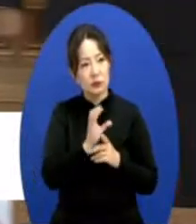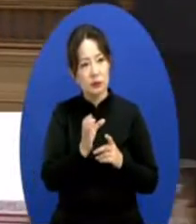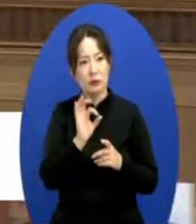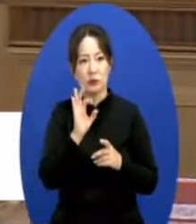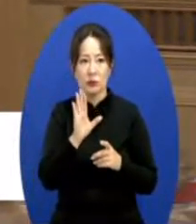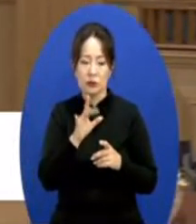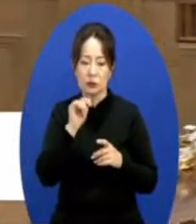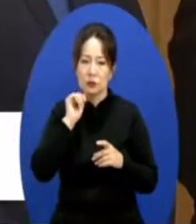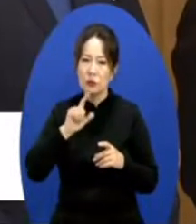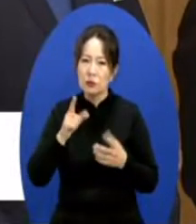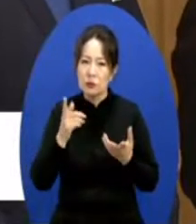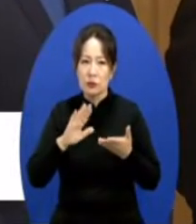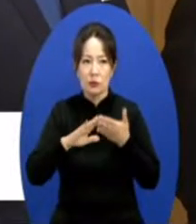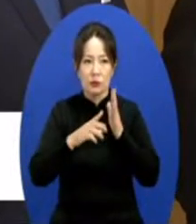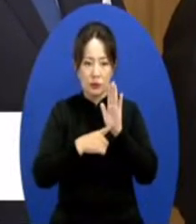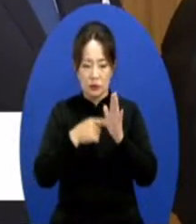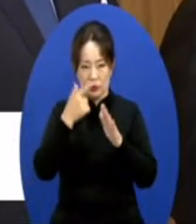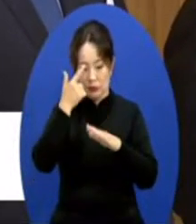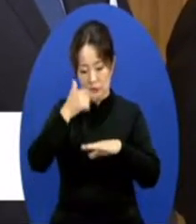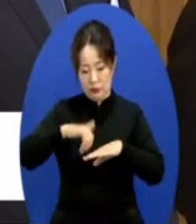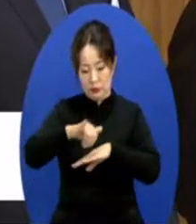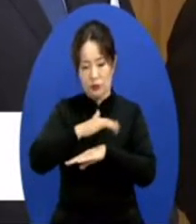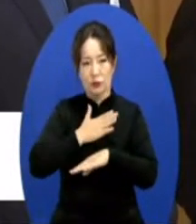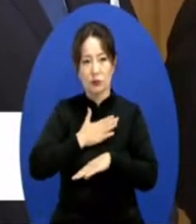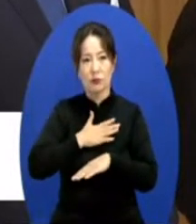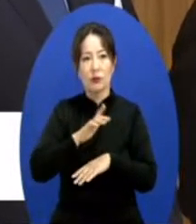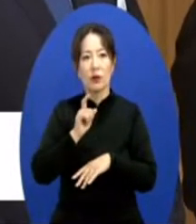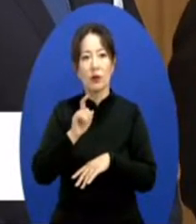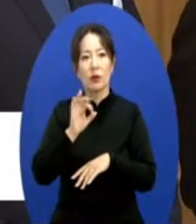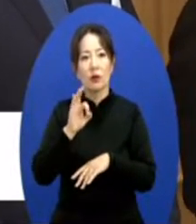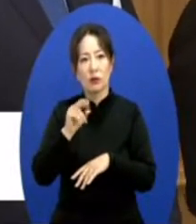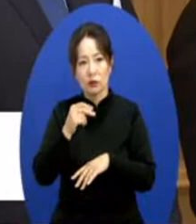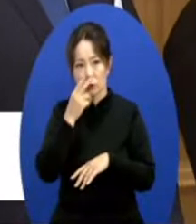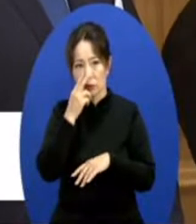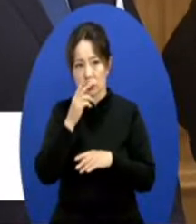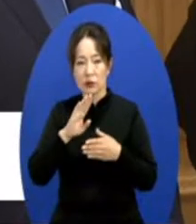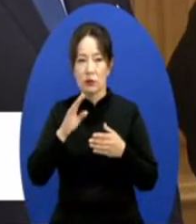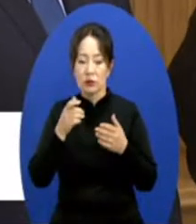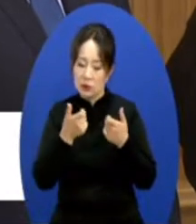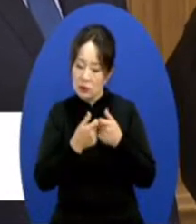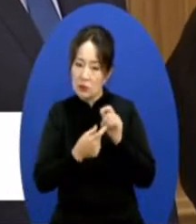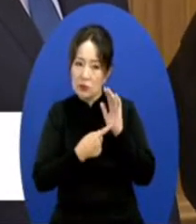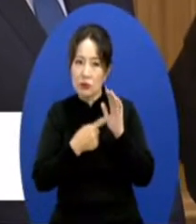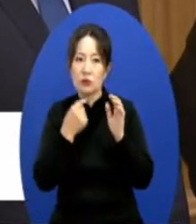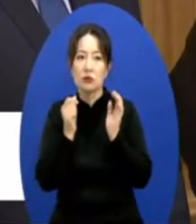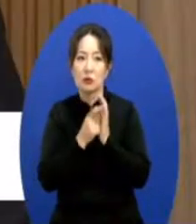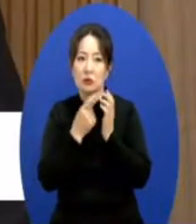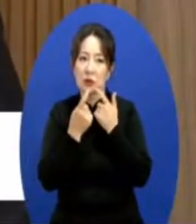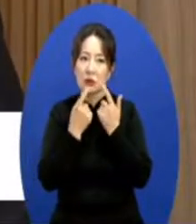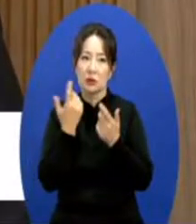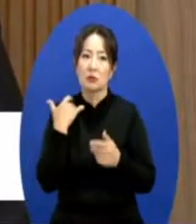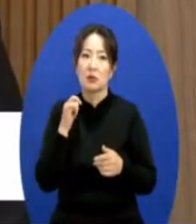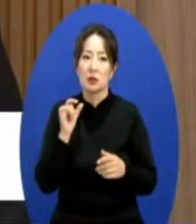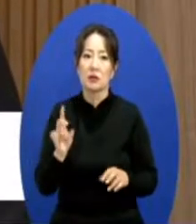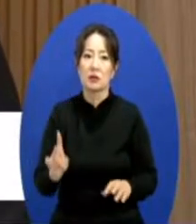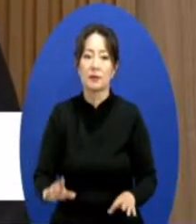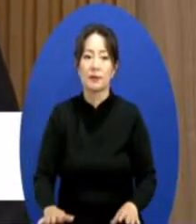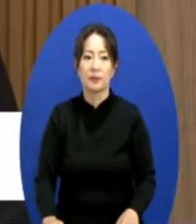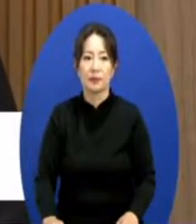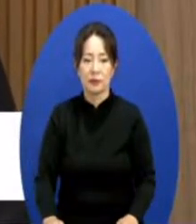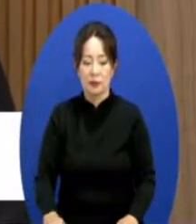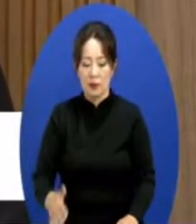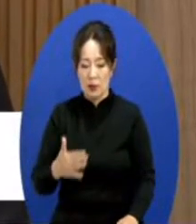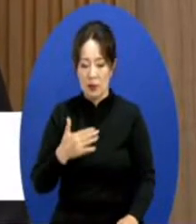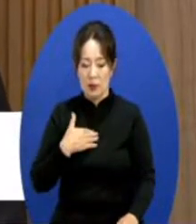ухааны үндсэнийг харуулхаас гадна эх оронч үзэл, бахархлыг төлөвшүүлэх нь чухал гэдгийг хэлж байсан юм а. Үндэсний өв